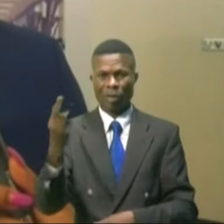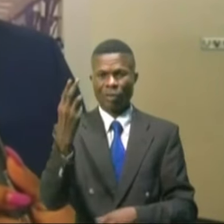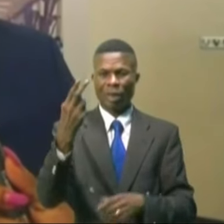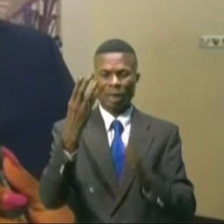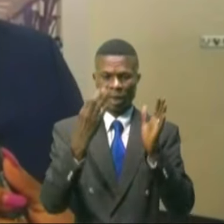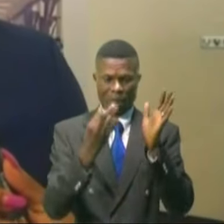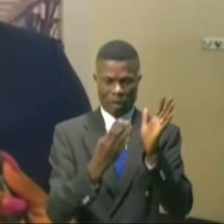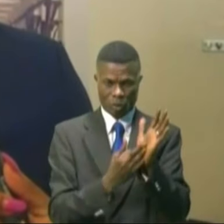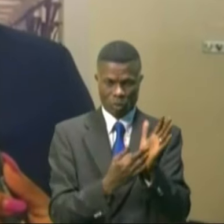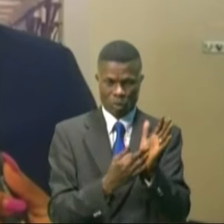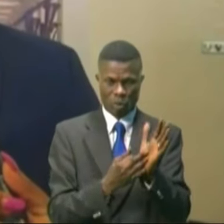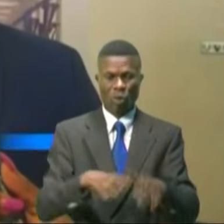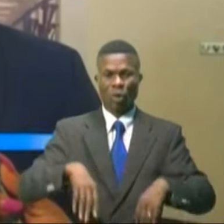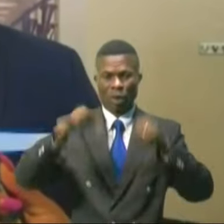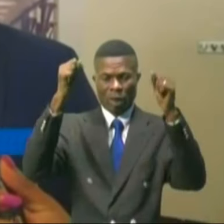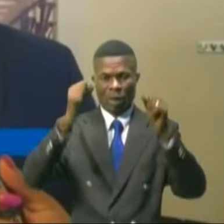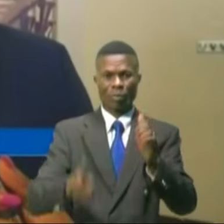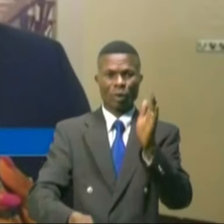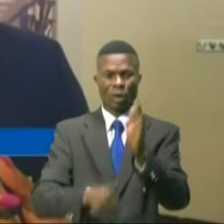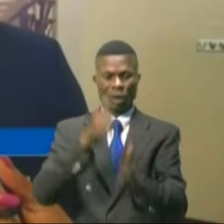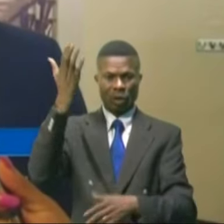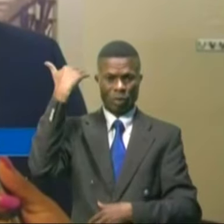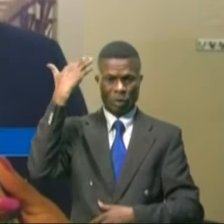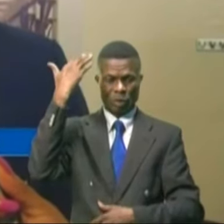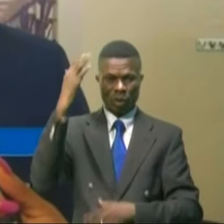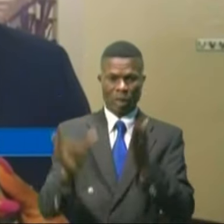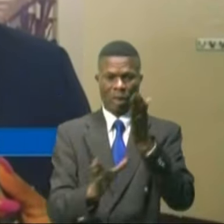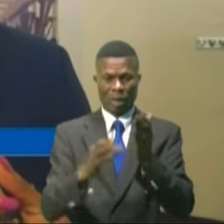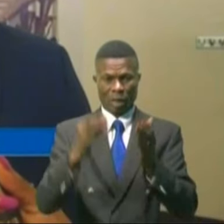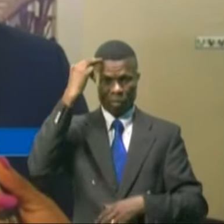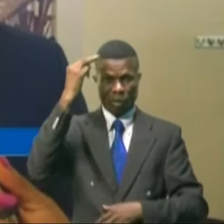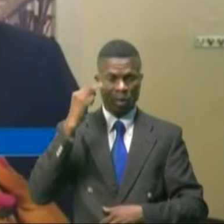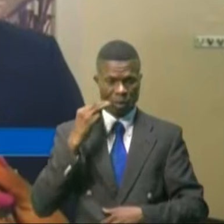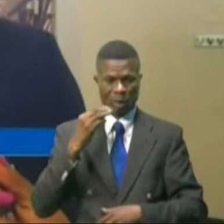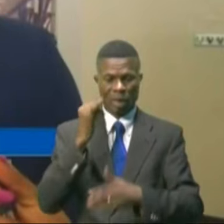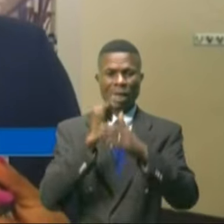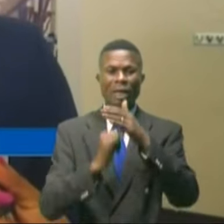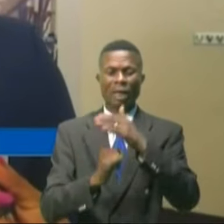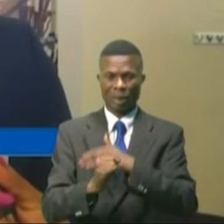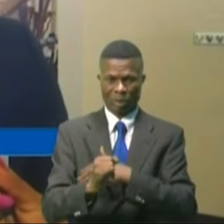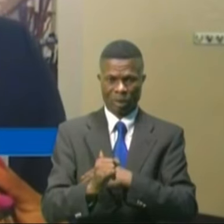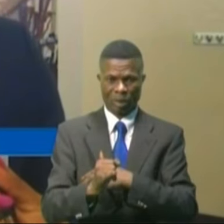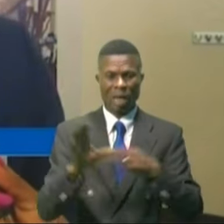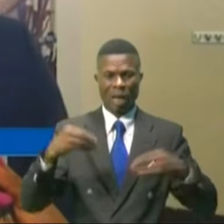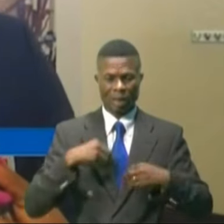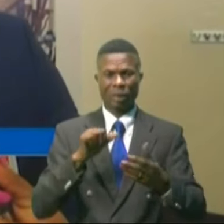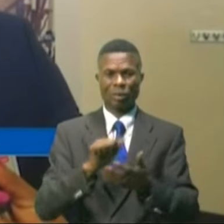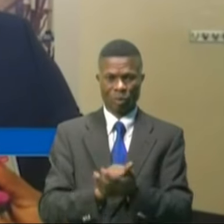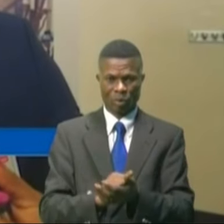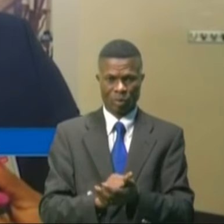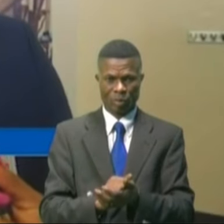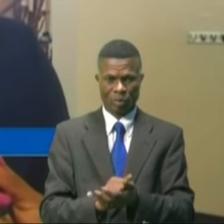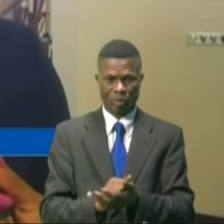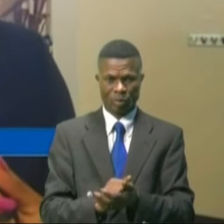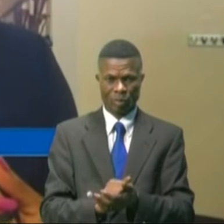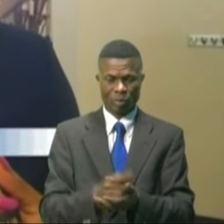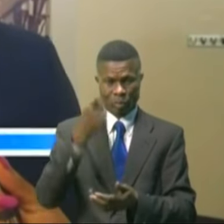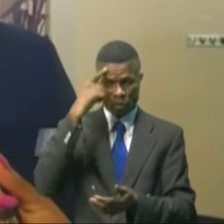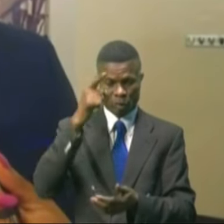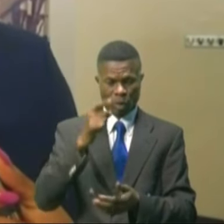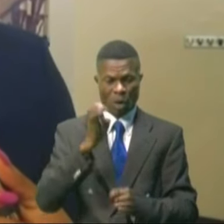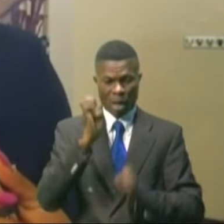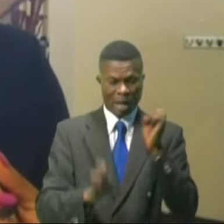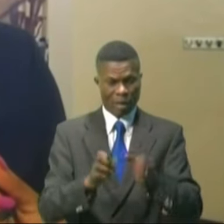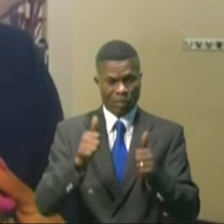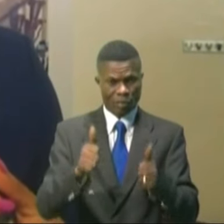qui a été validé en novembre dernier par le vice-premier ministre, ministre de l'Intérieur. Et pour une bonne